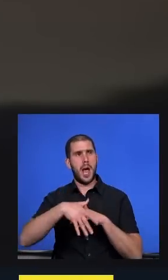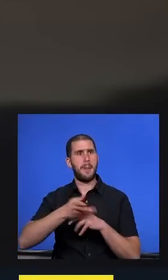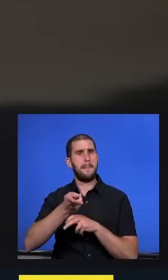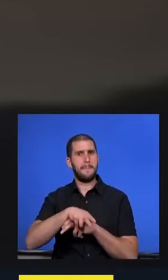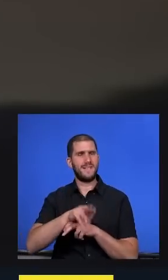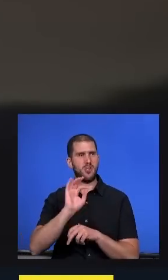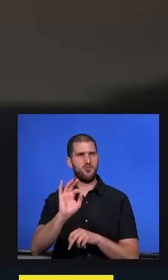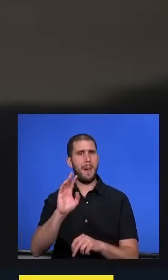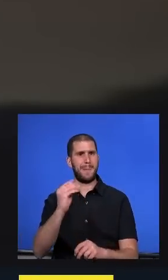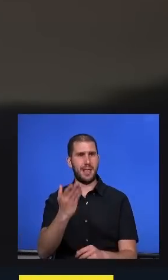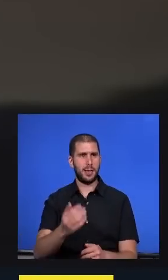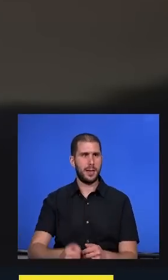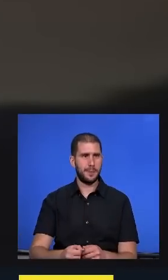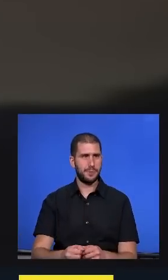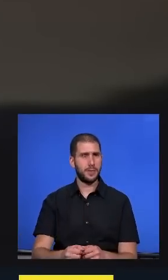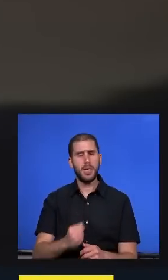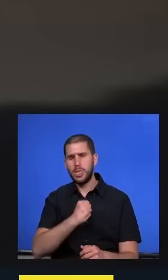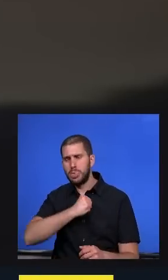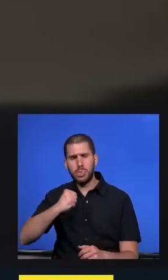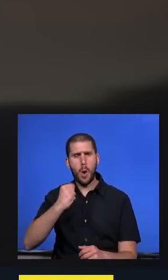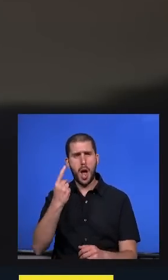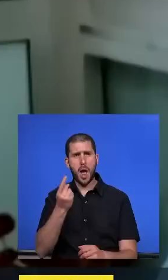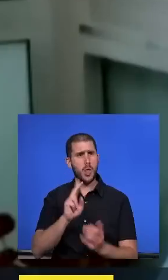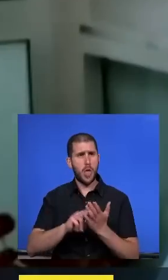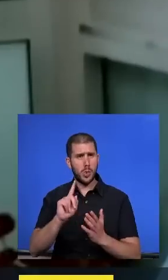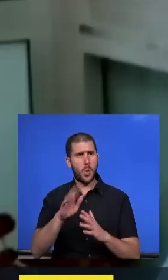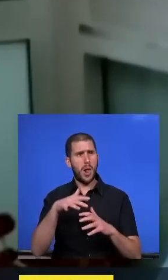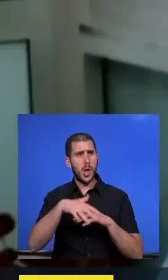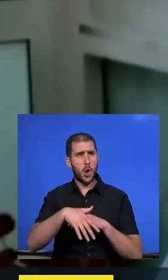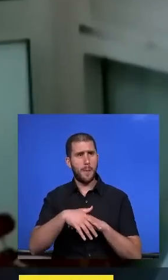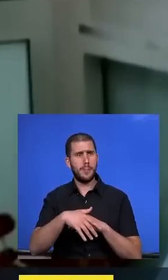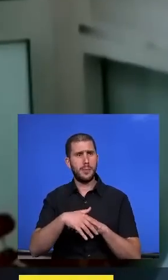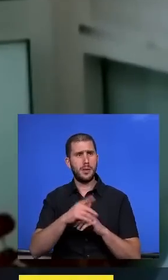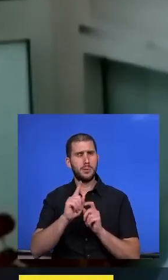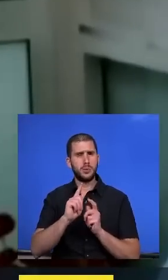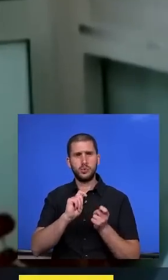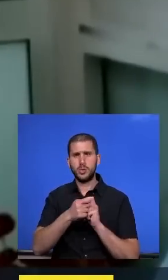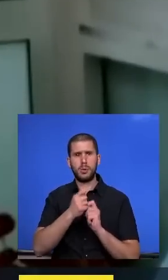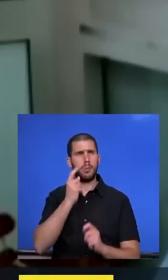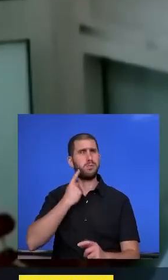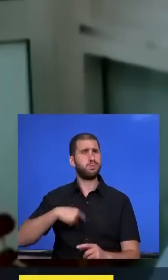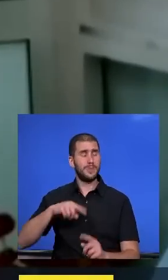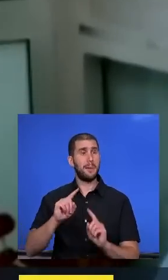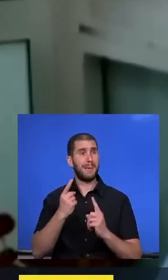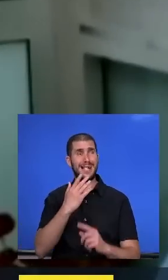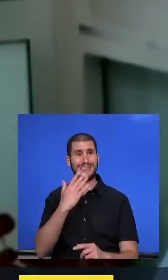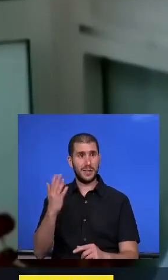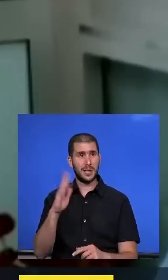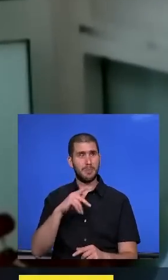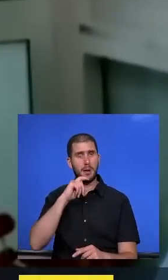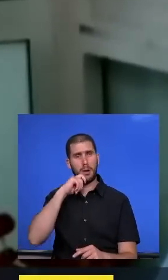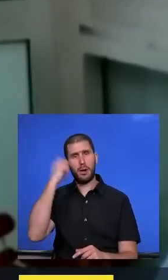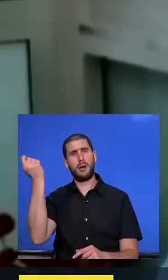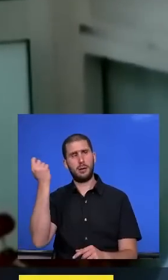של מידן. תנועה לא נכונה יכולה להוביל לזוזה של קנולה, ובמקרה הקיצוני גם לשליפה